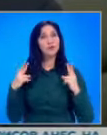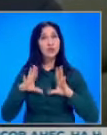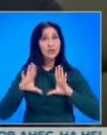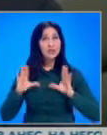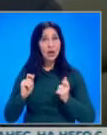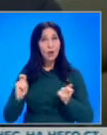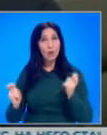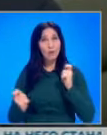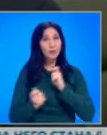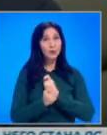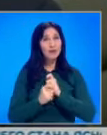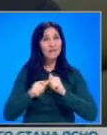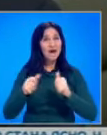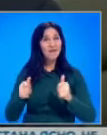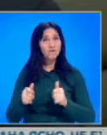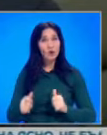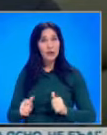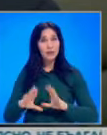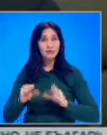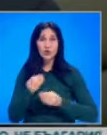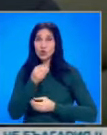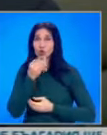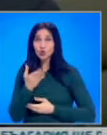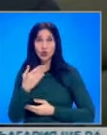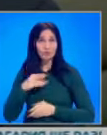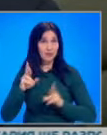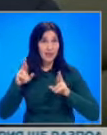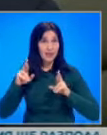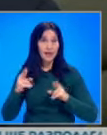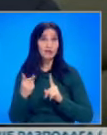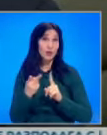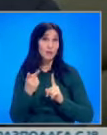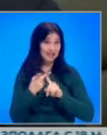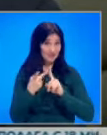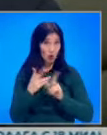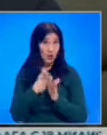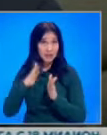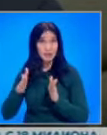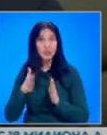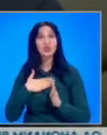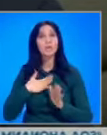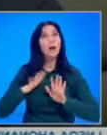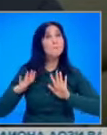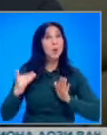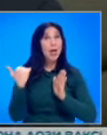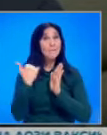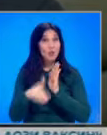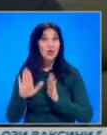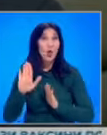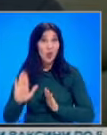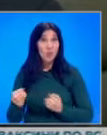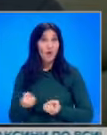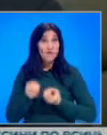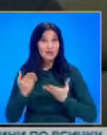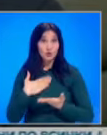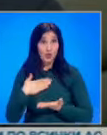да променим формата, при всички случаи се надяваме, че през втория семестър ще има поне половината от него възможност да